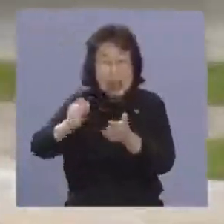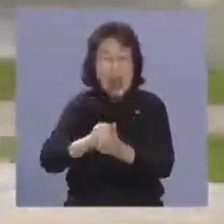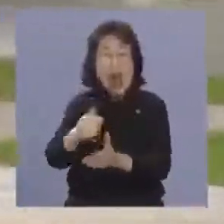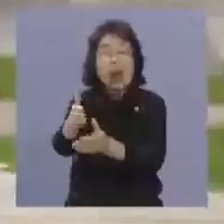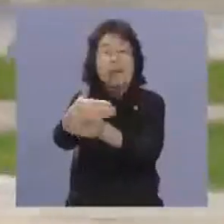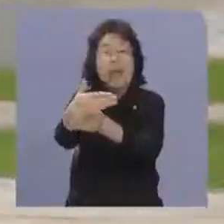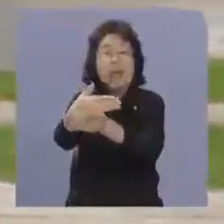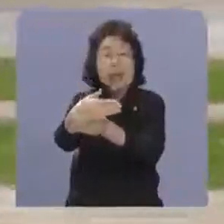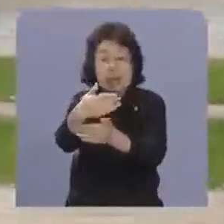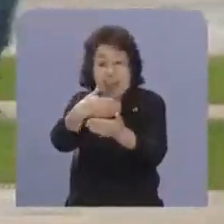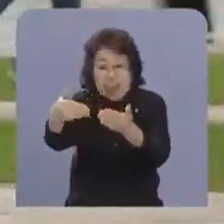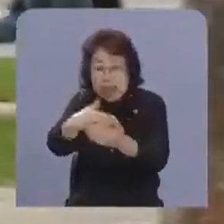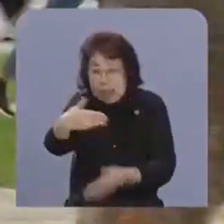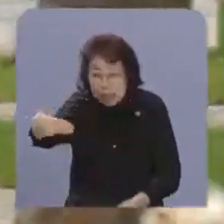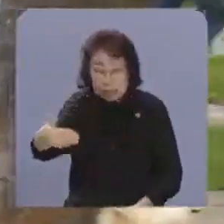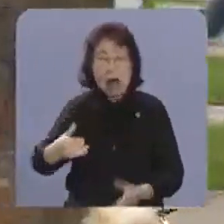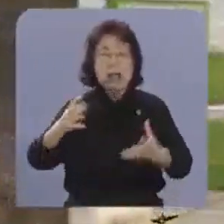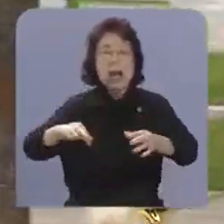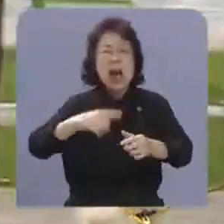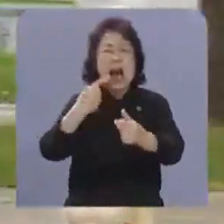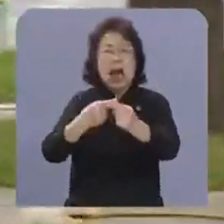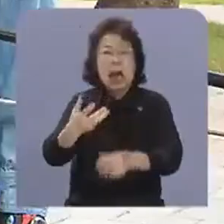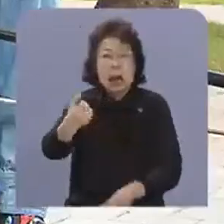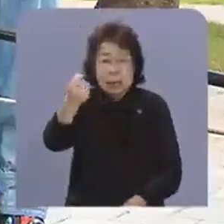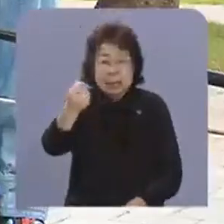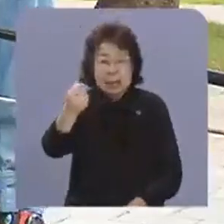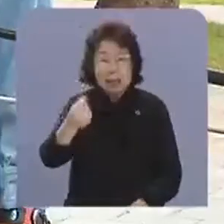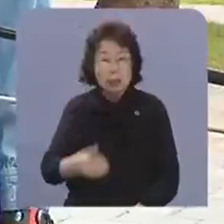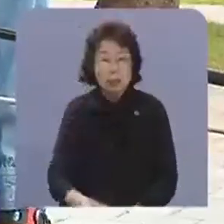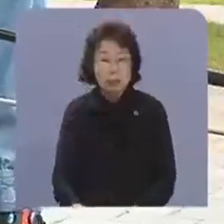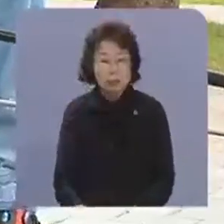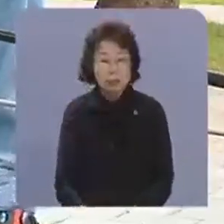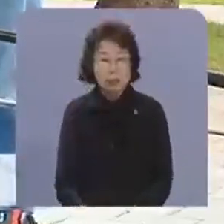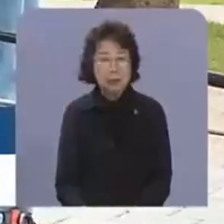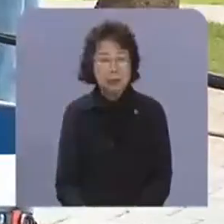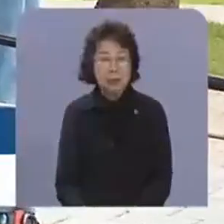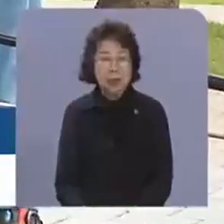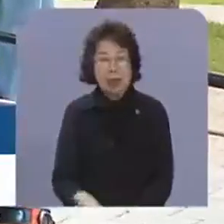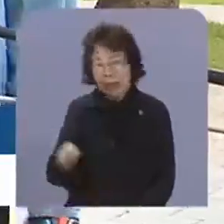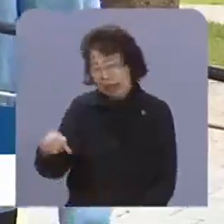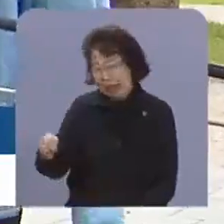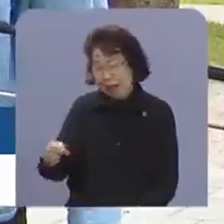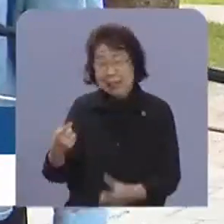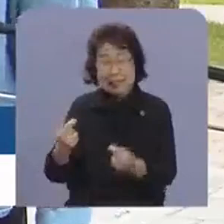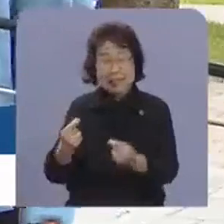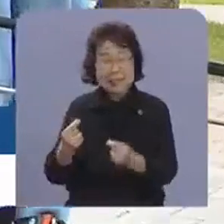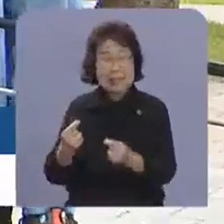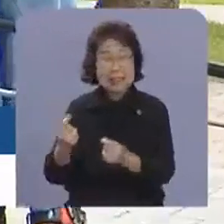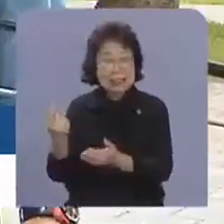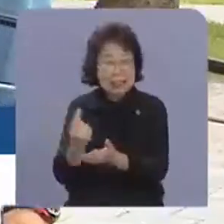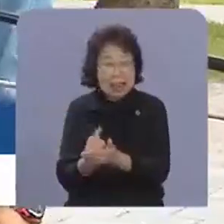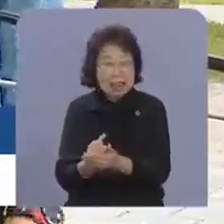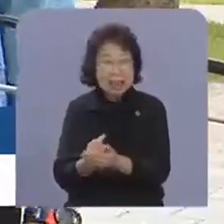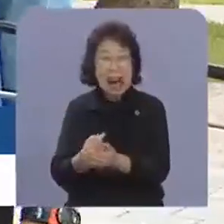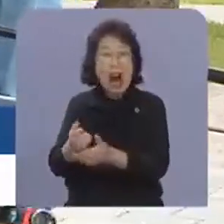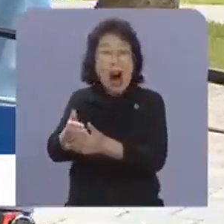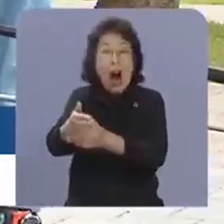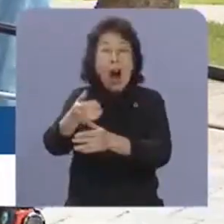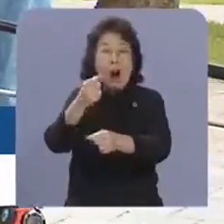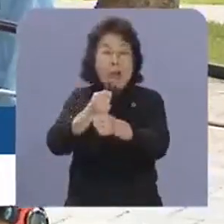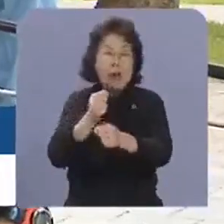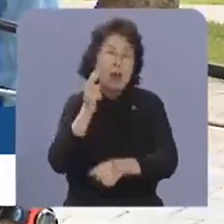태극기를 그려넣은 세상에서 하나뿐인 작품입니다. 서준이랑 같이 와서 연